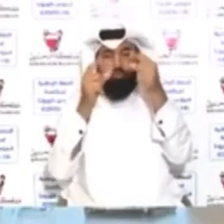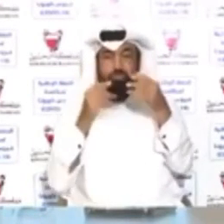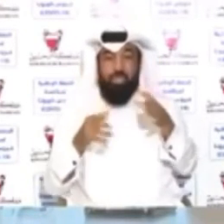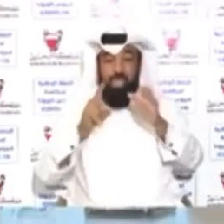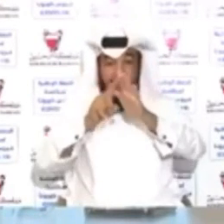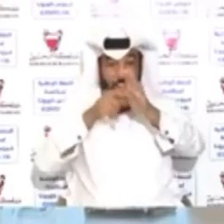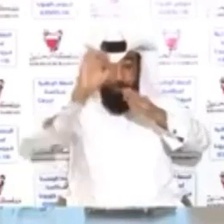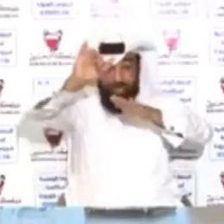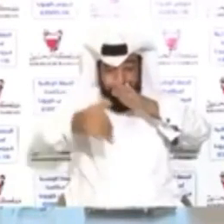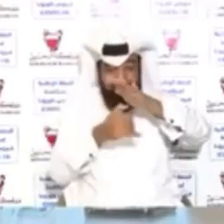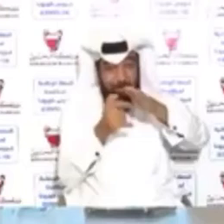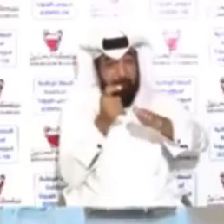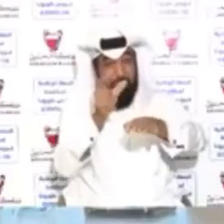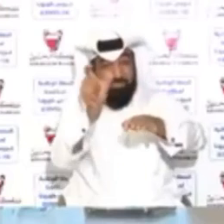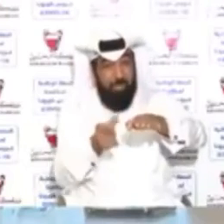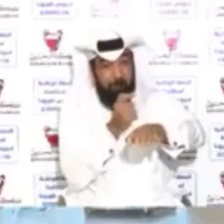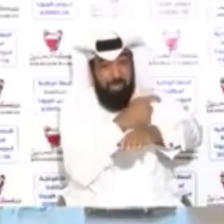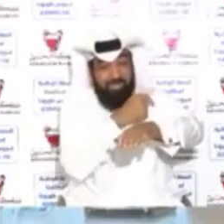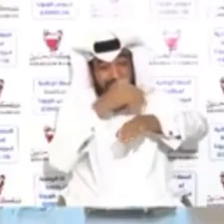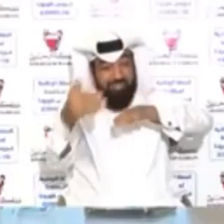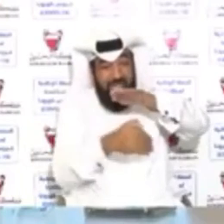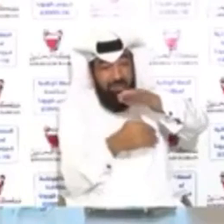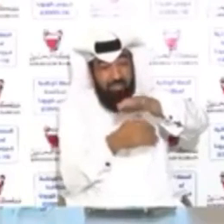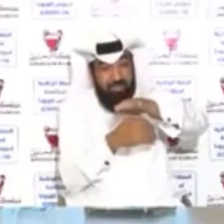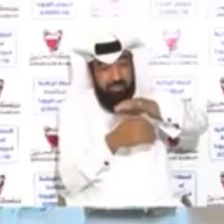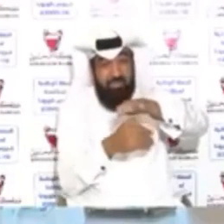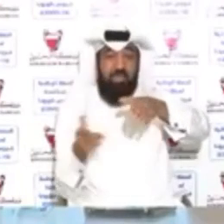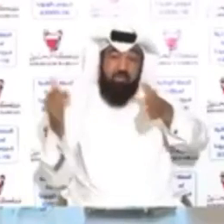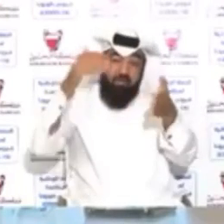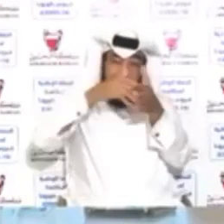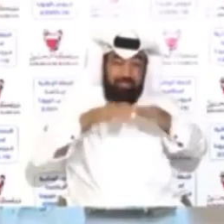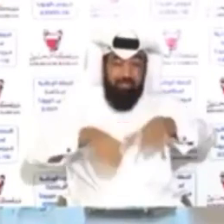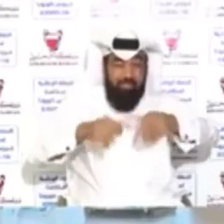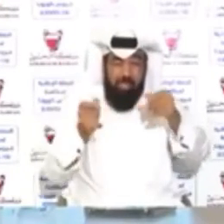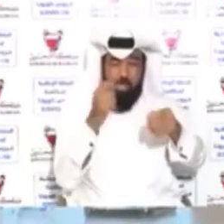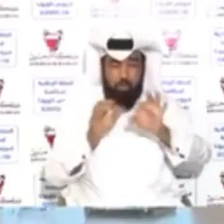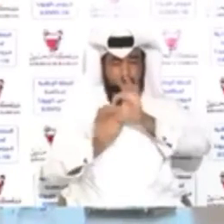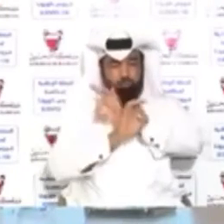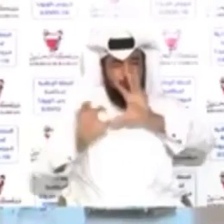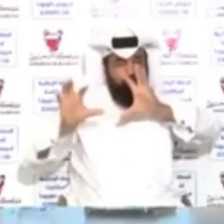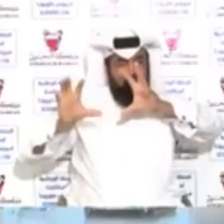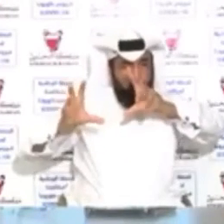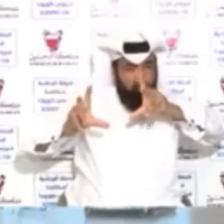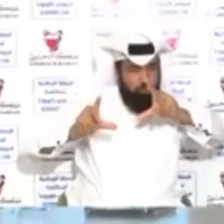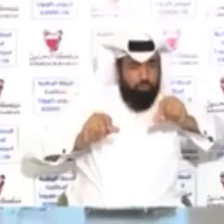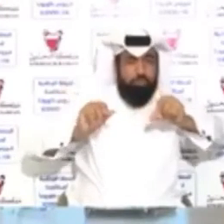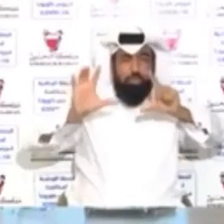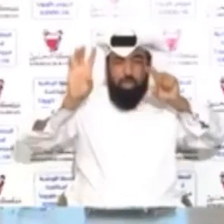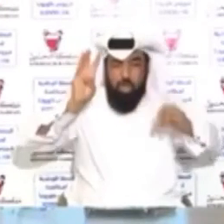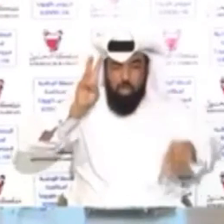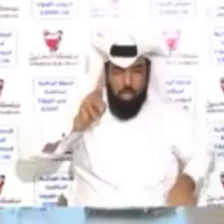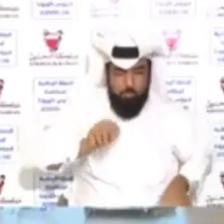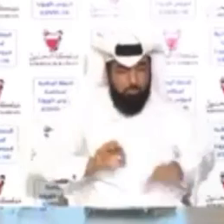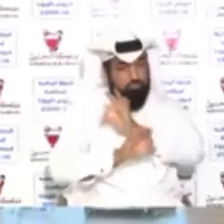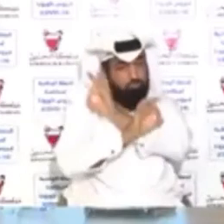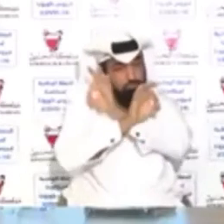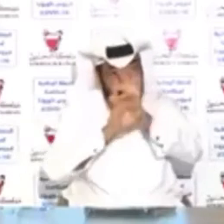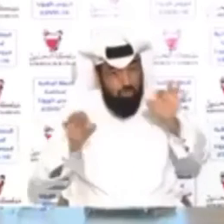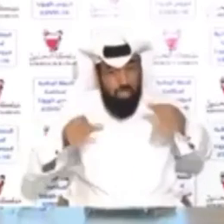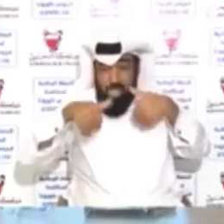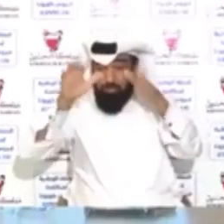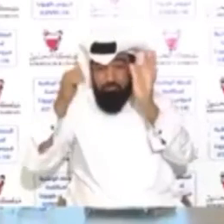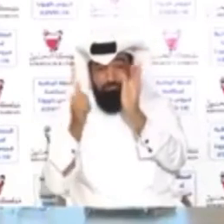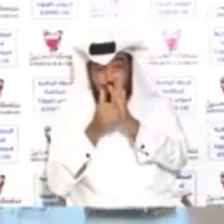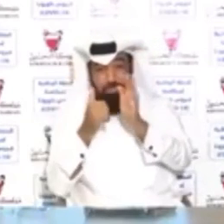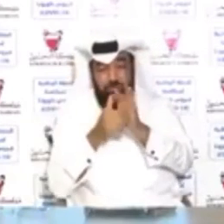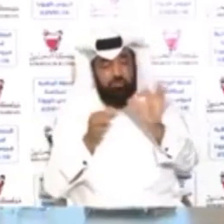المرضى. وأحب أؤكد أن هناك فريق متخصص للتأكد من أن المريض اللي يخرج من مراكز العزل الصحية يكون